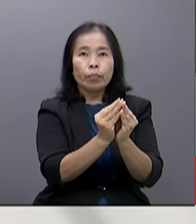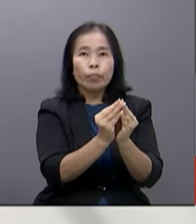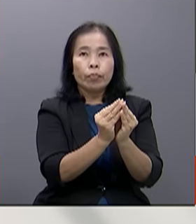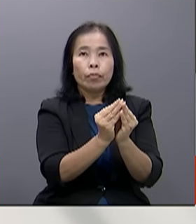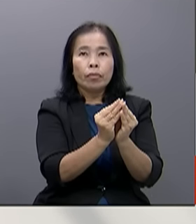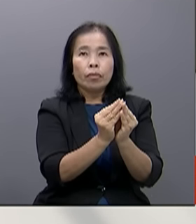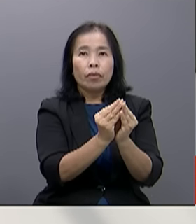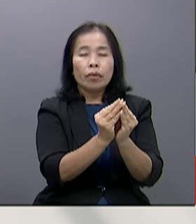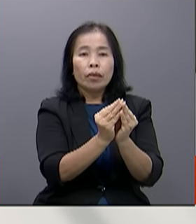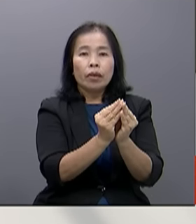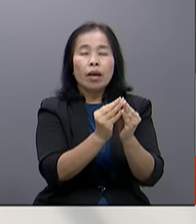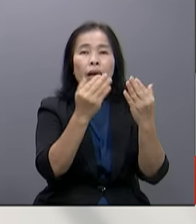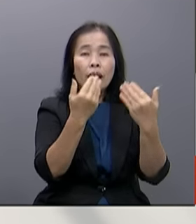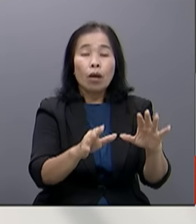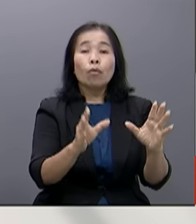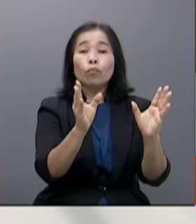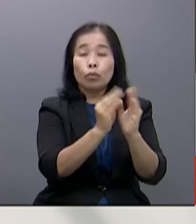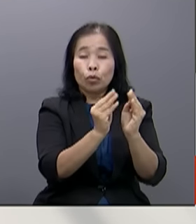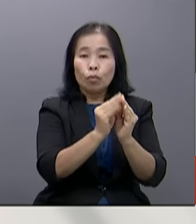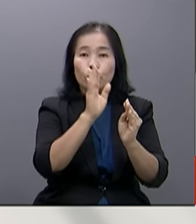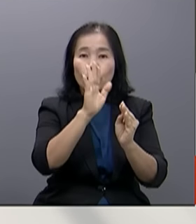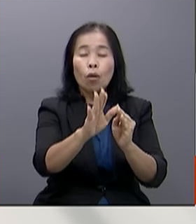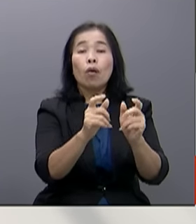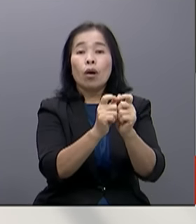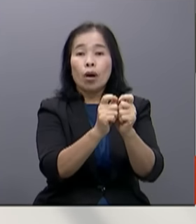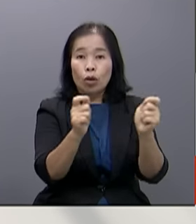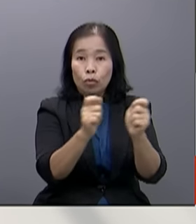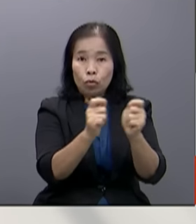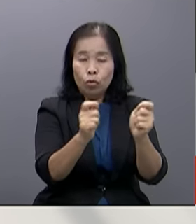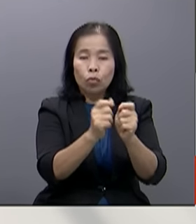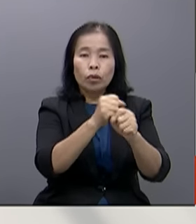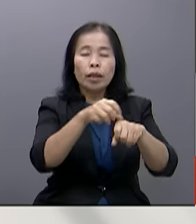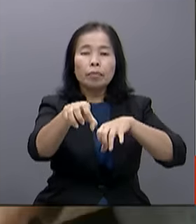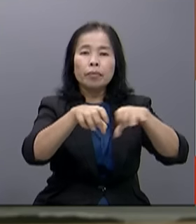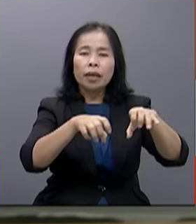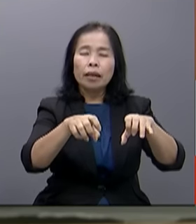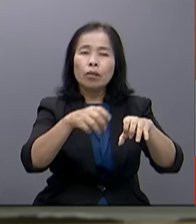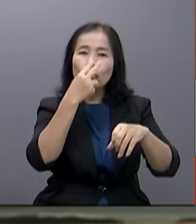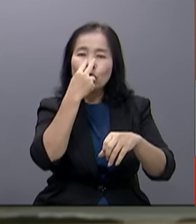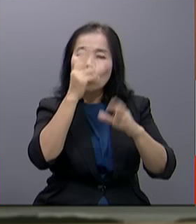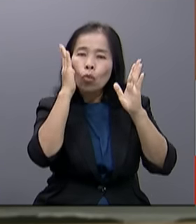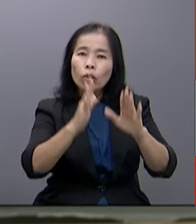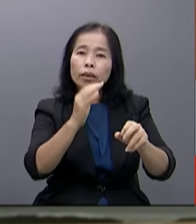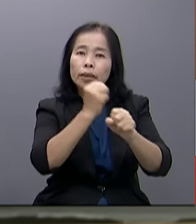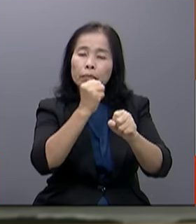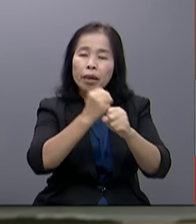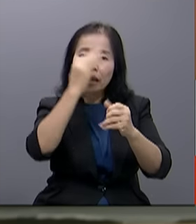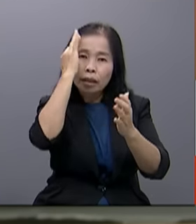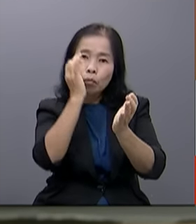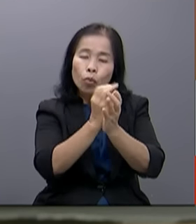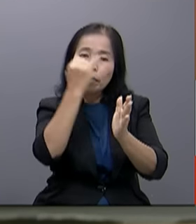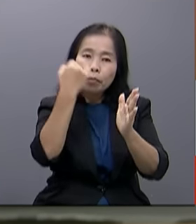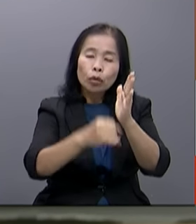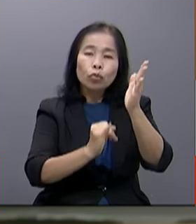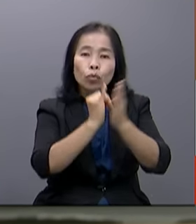ากการประชุมของคณะอนุกรรมการดำเนินการทางวินัยได้มีมตินะครับ